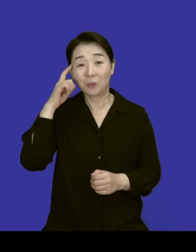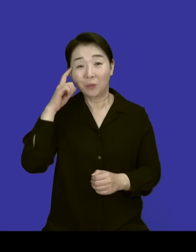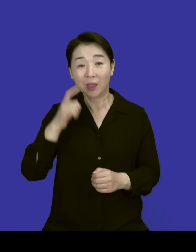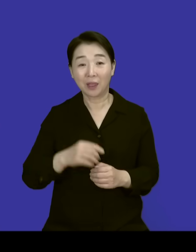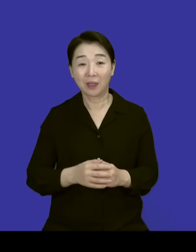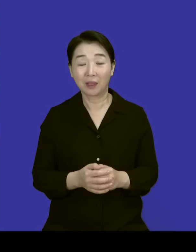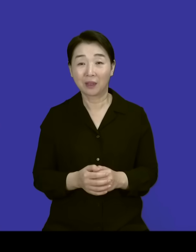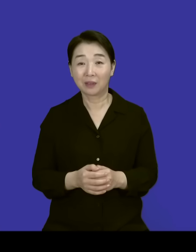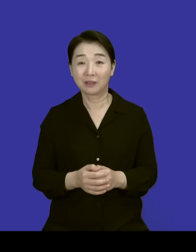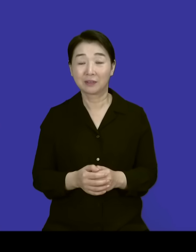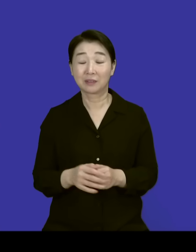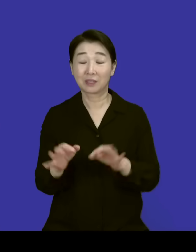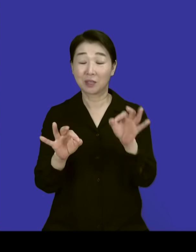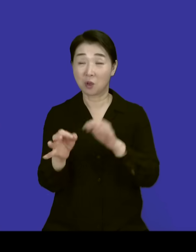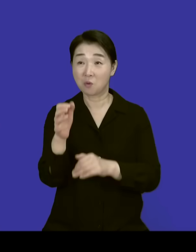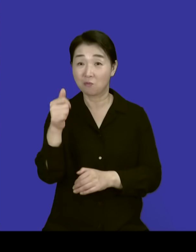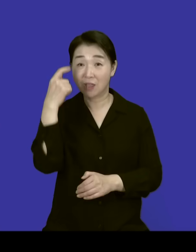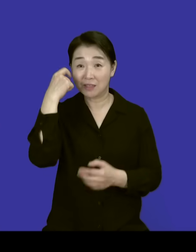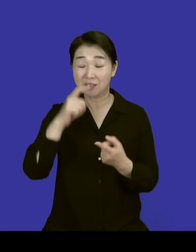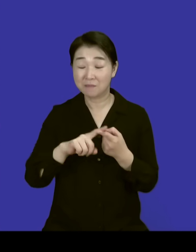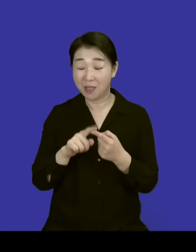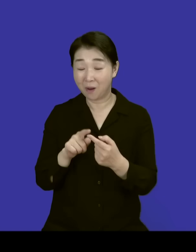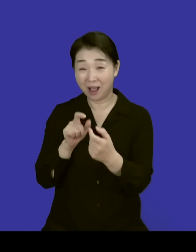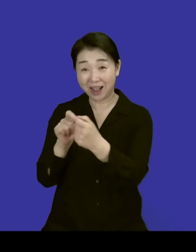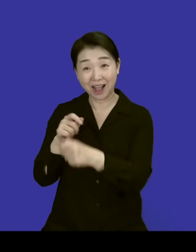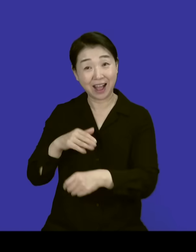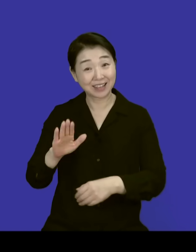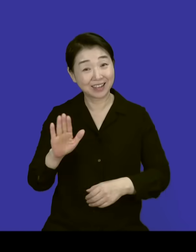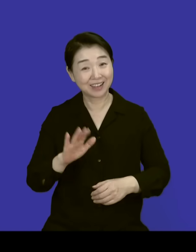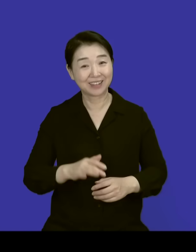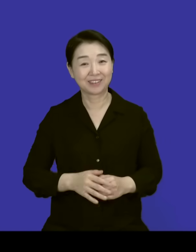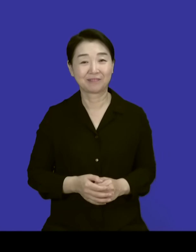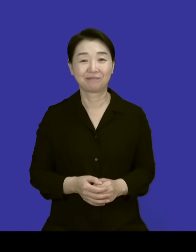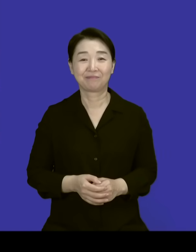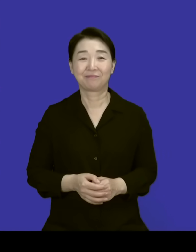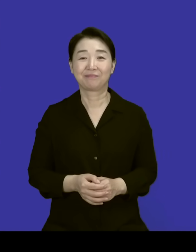약간 영업부장의 느낌으로 접근한 게 아닐까요? 아니에요.